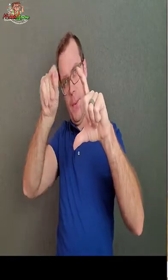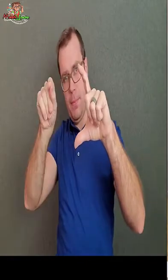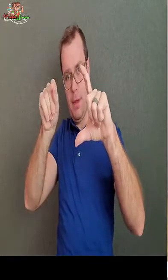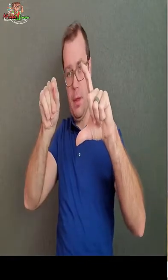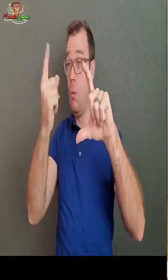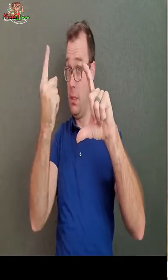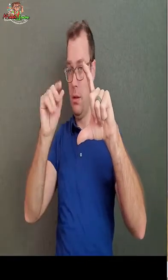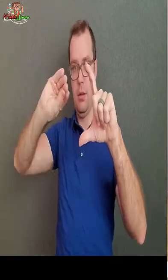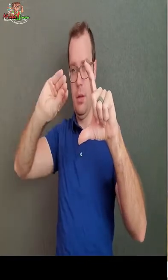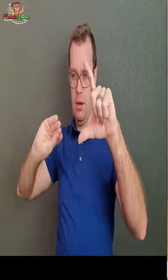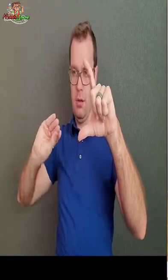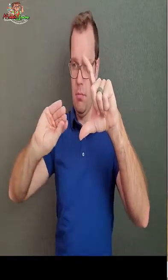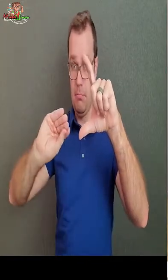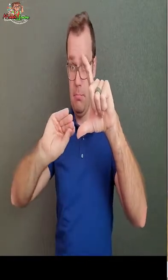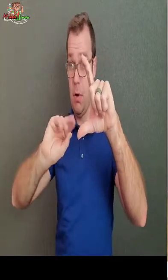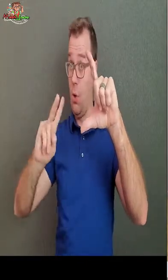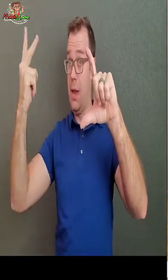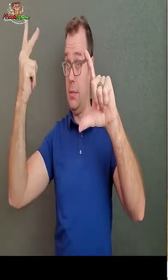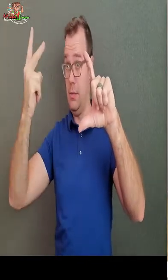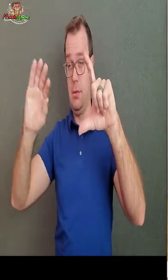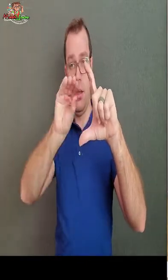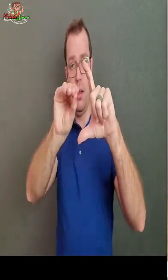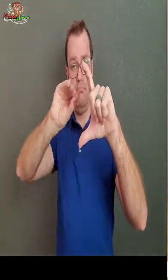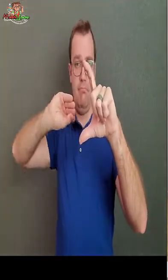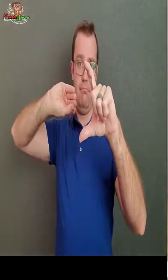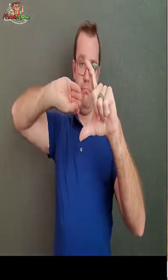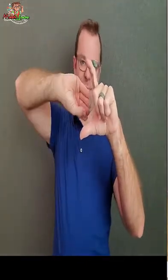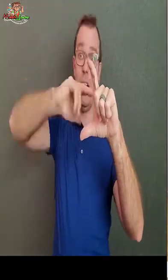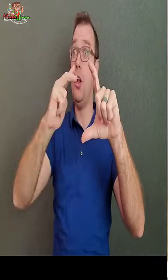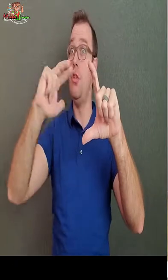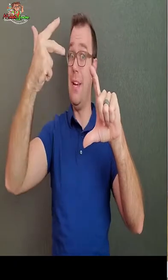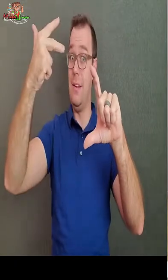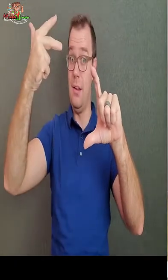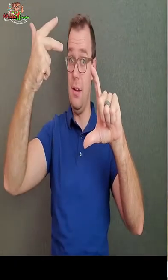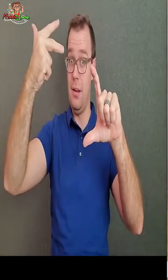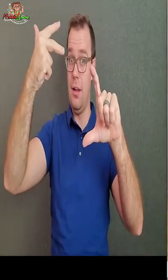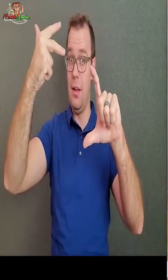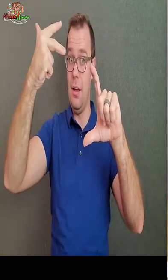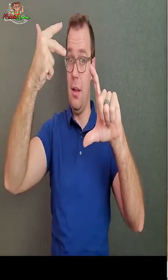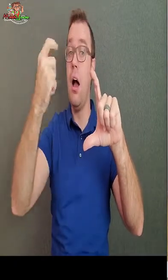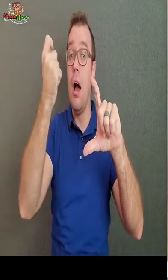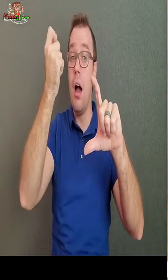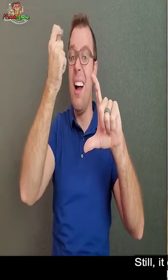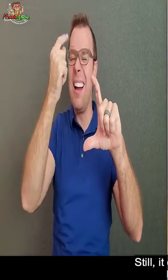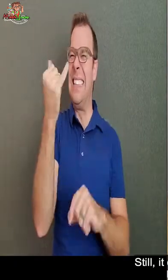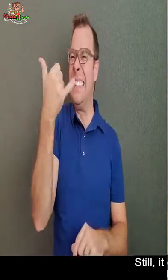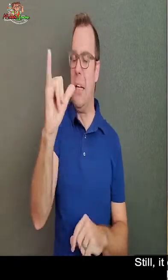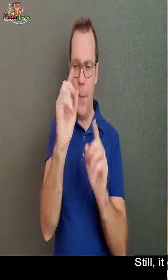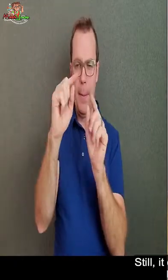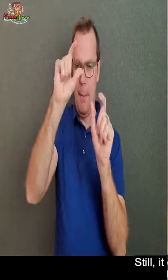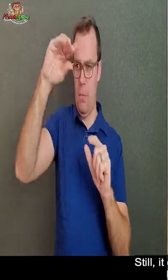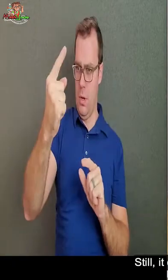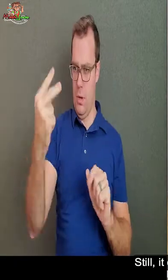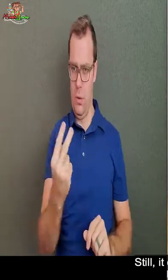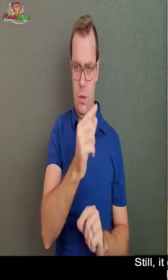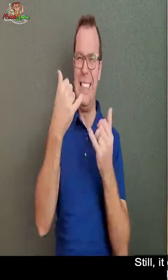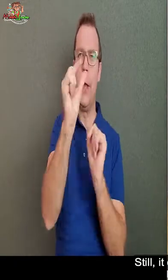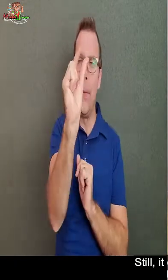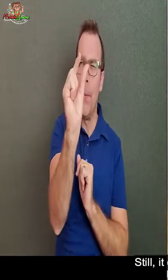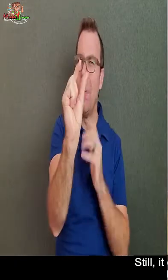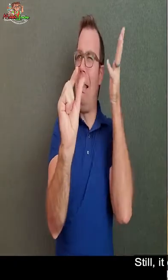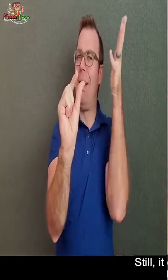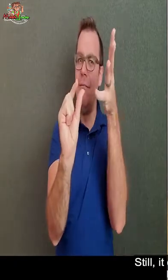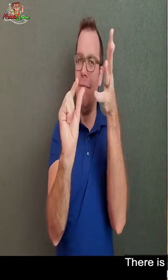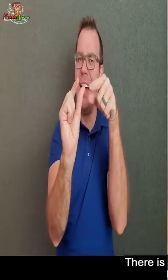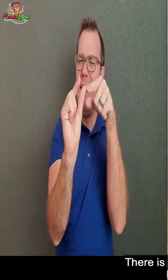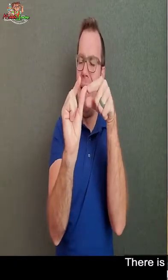के ऊपर एक बार दो बार तीन बार लगाता हूं तब भी पूरा सर्कमफ्रेंस पूरा नहीं